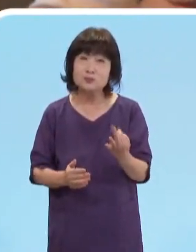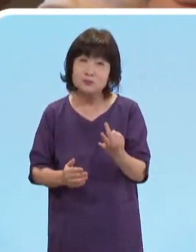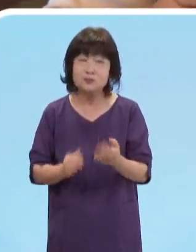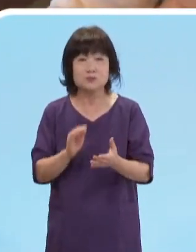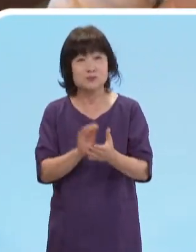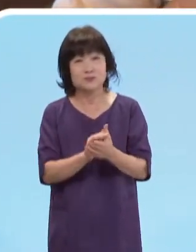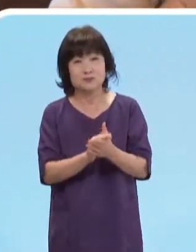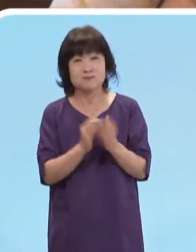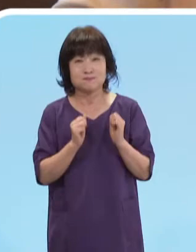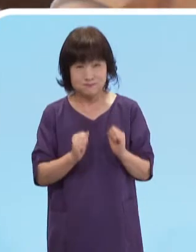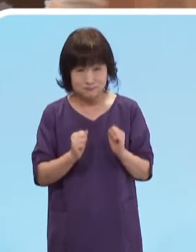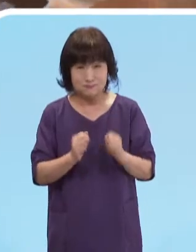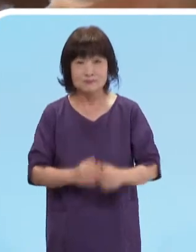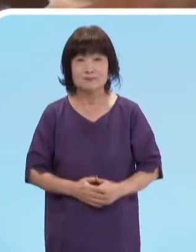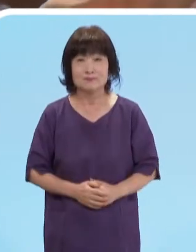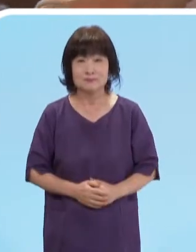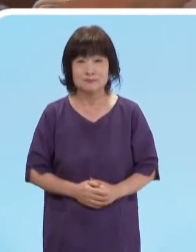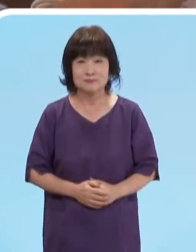せます。